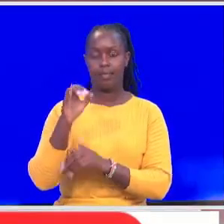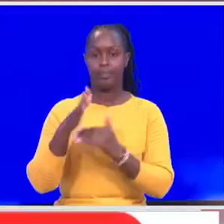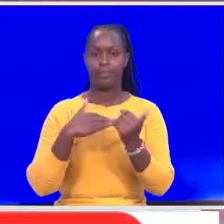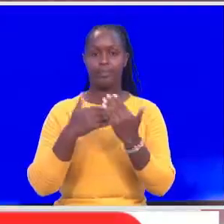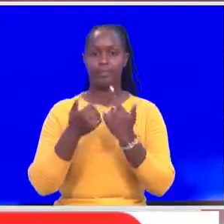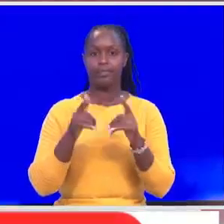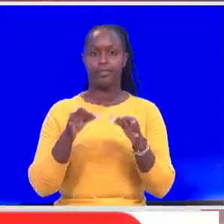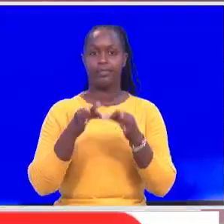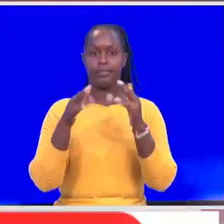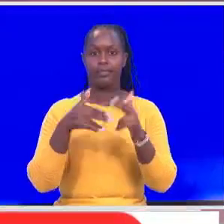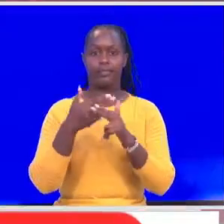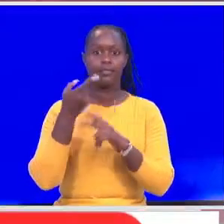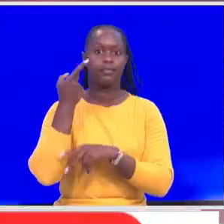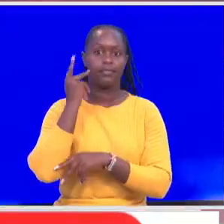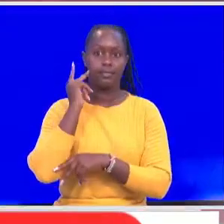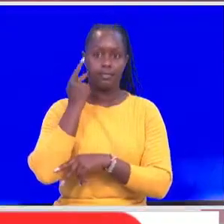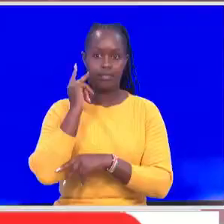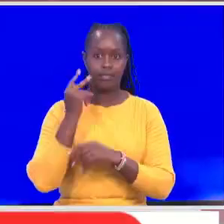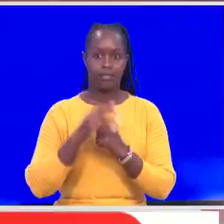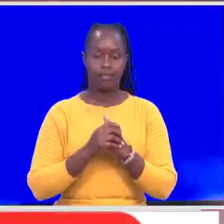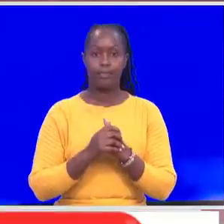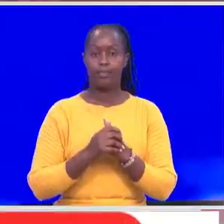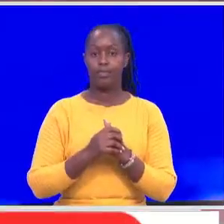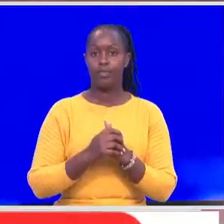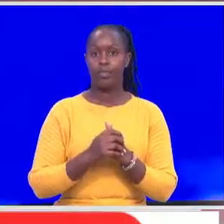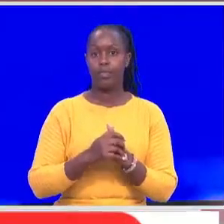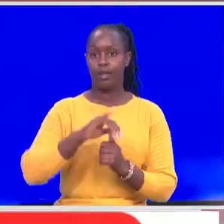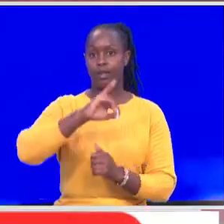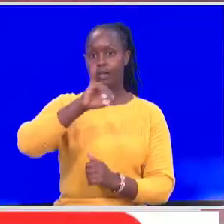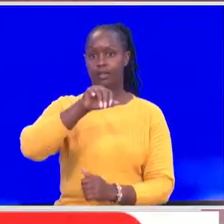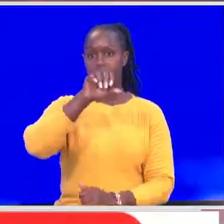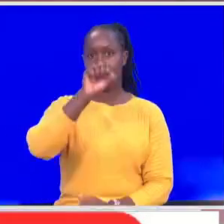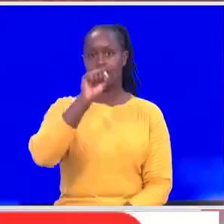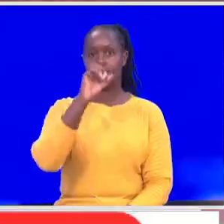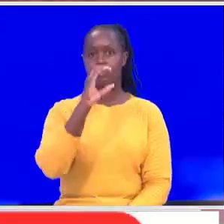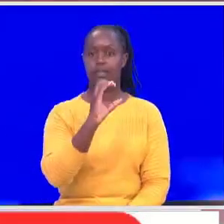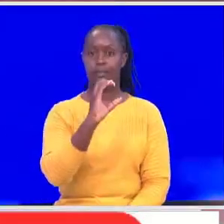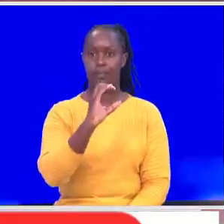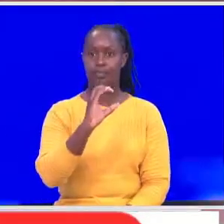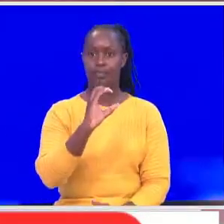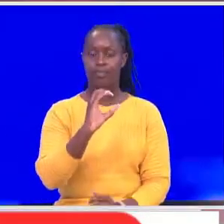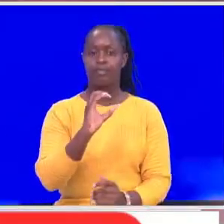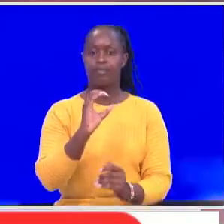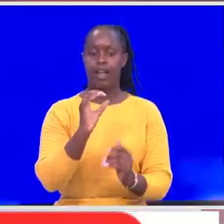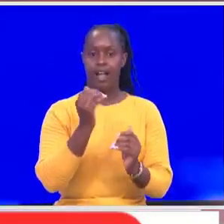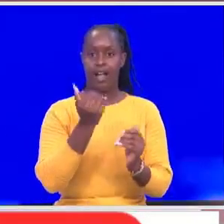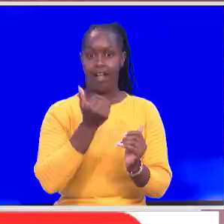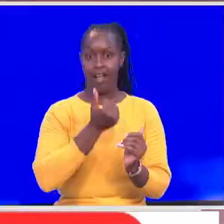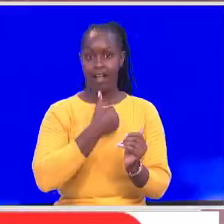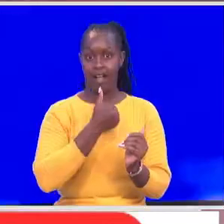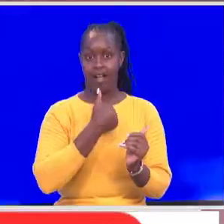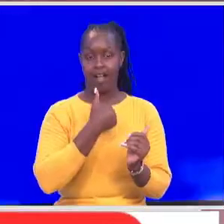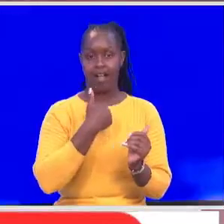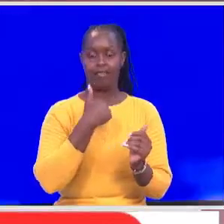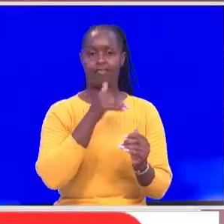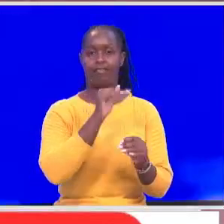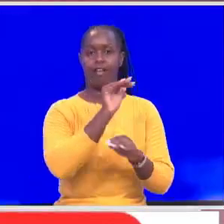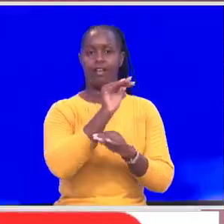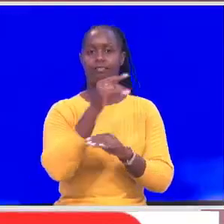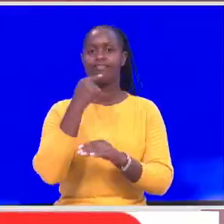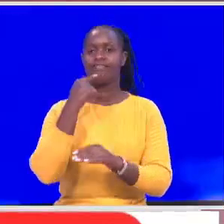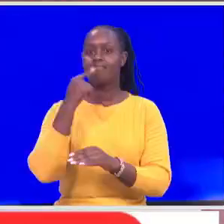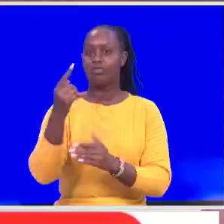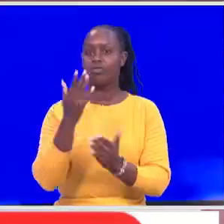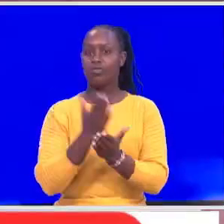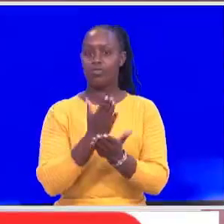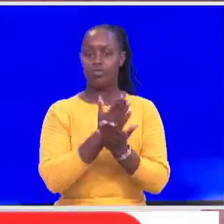Simaloi. Tume ya huduma za mahakama JSC imeikosoa vikali baadhi ya viongozi